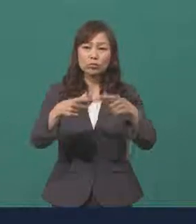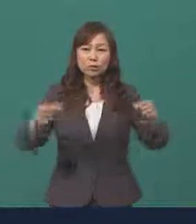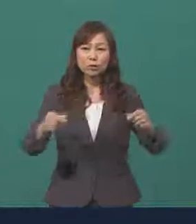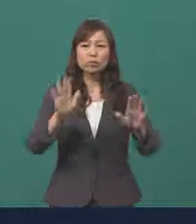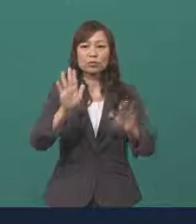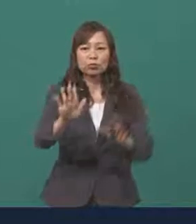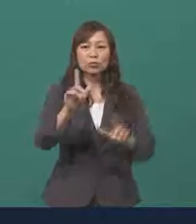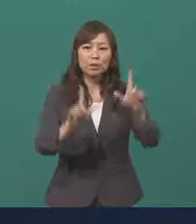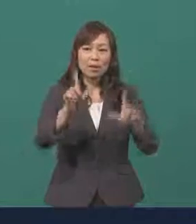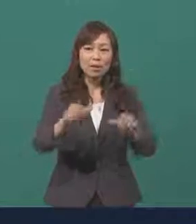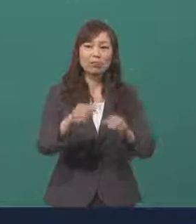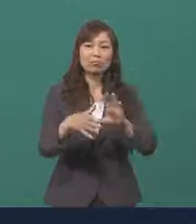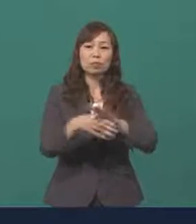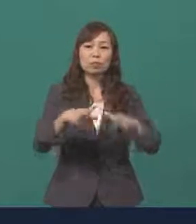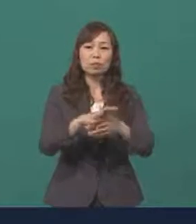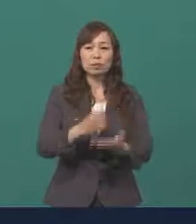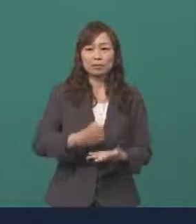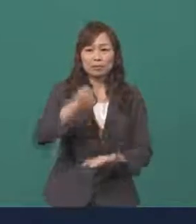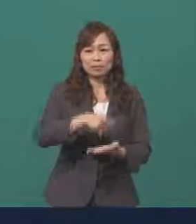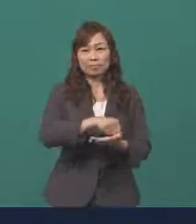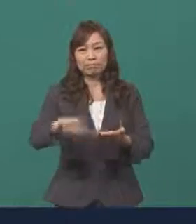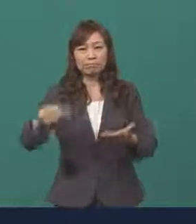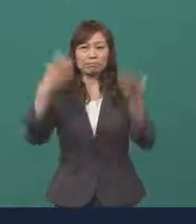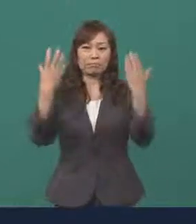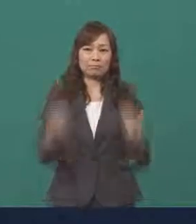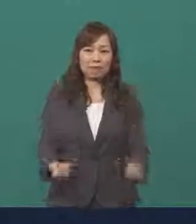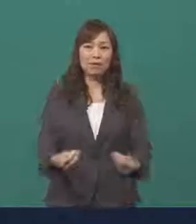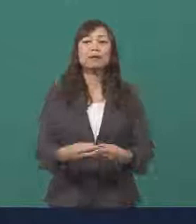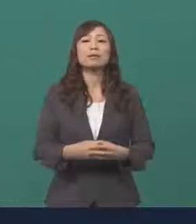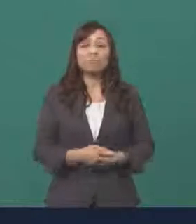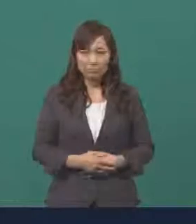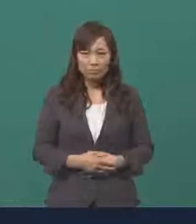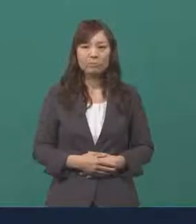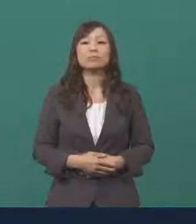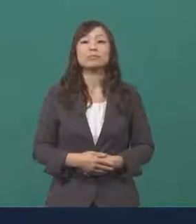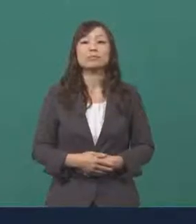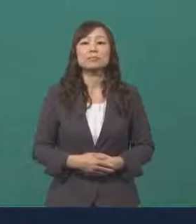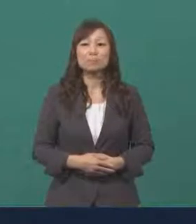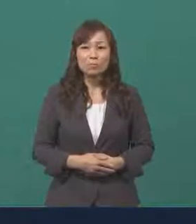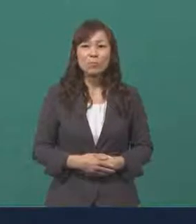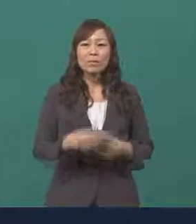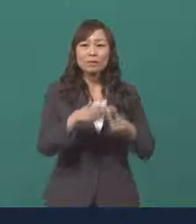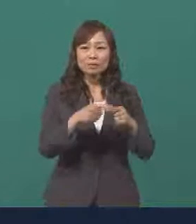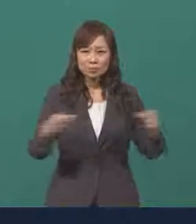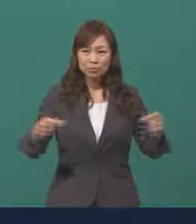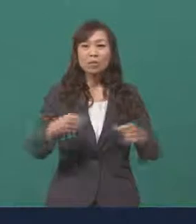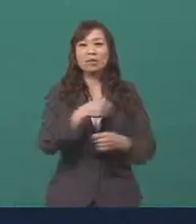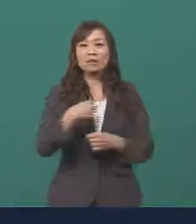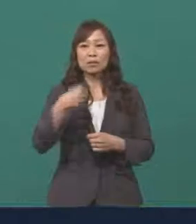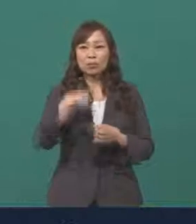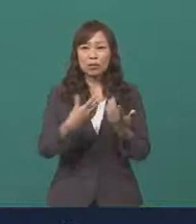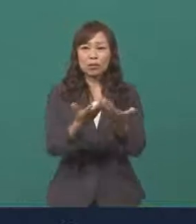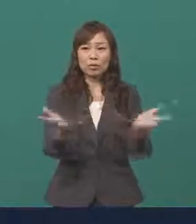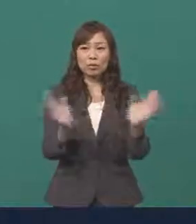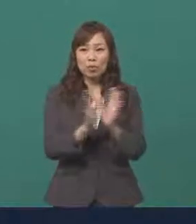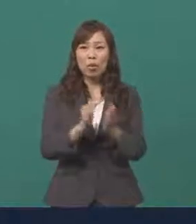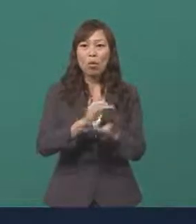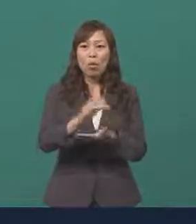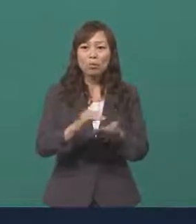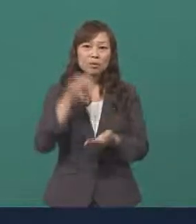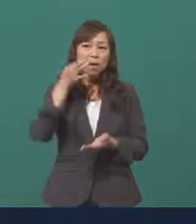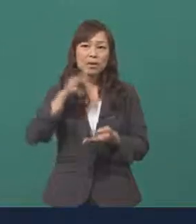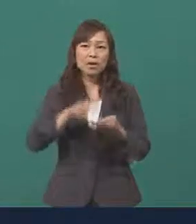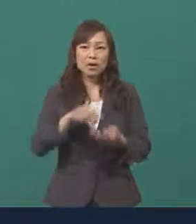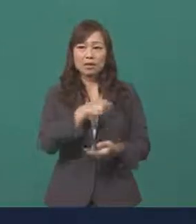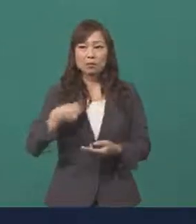が新たに国の有形文化財に登録されることになりました。日本キリスト教